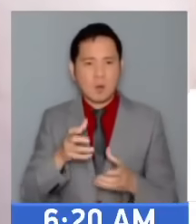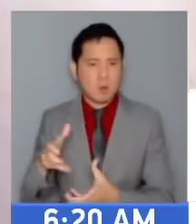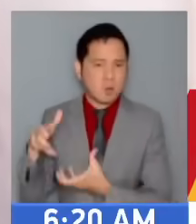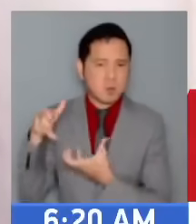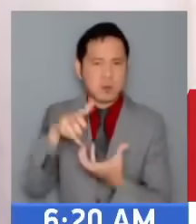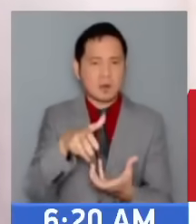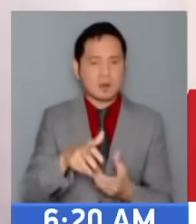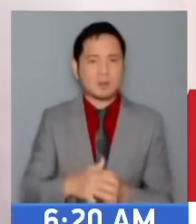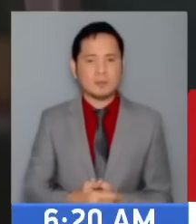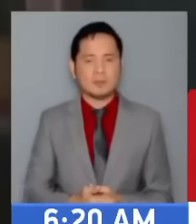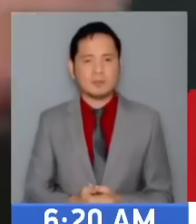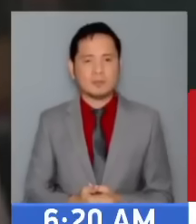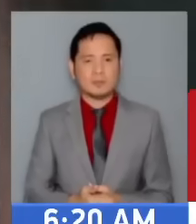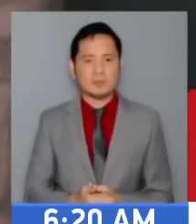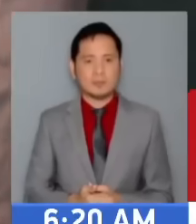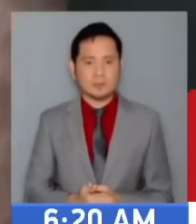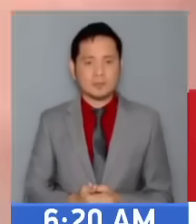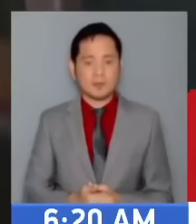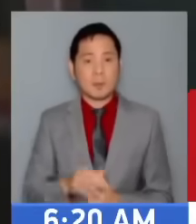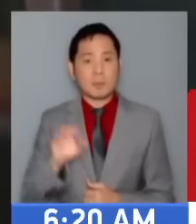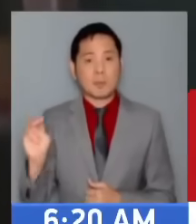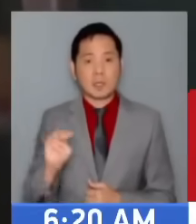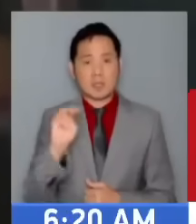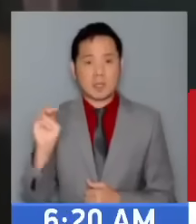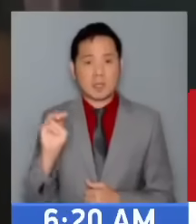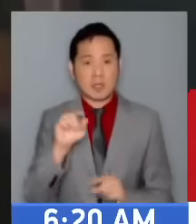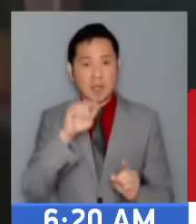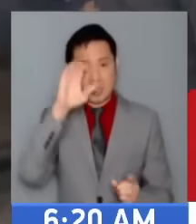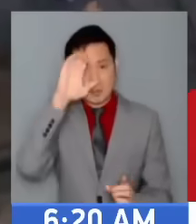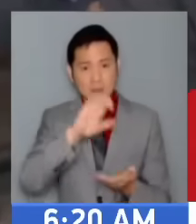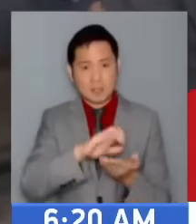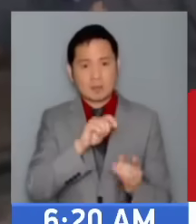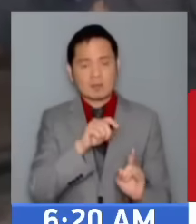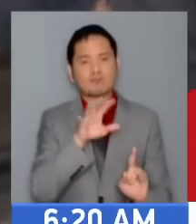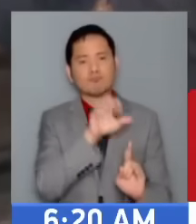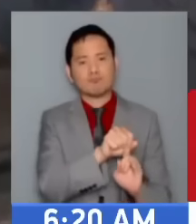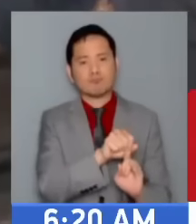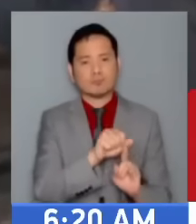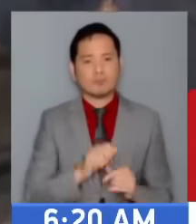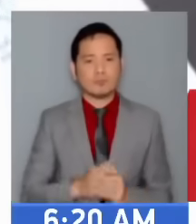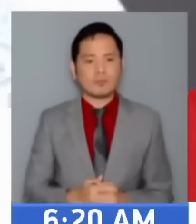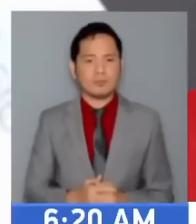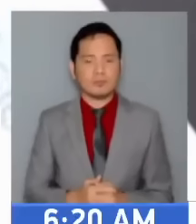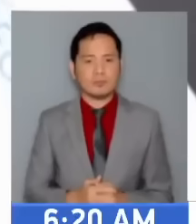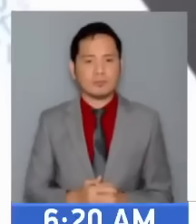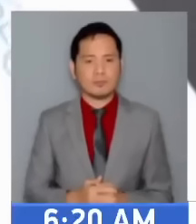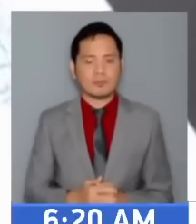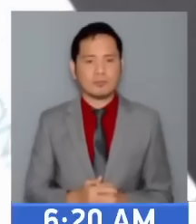l napuno na raw siya sa mga ginagawa umano ng kanyang